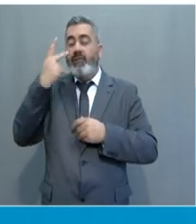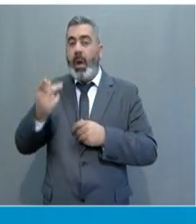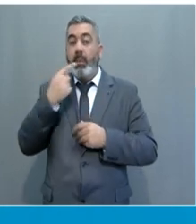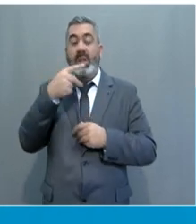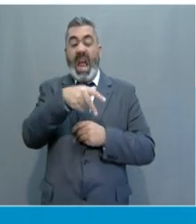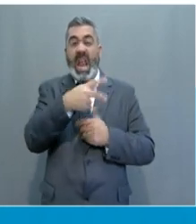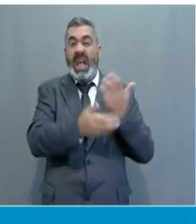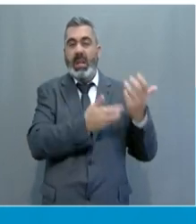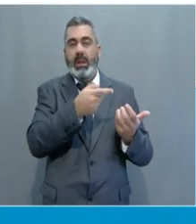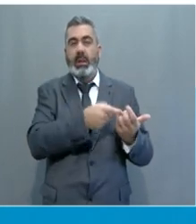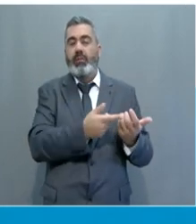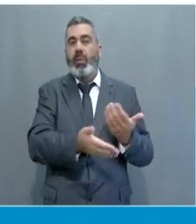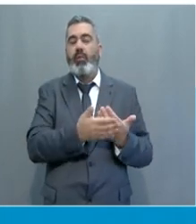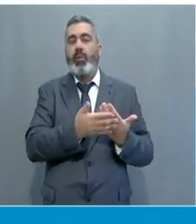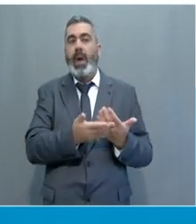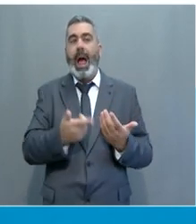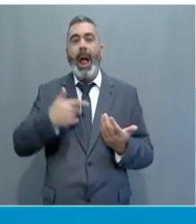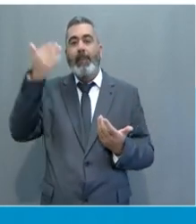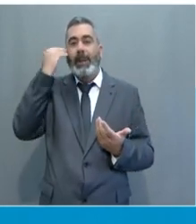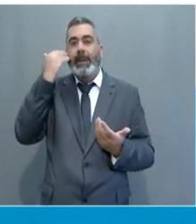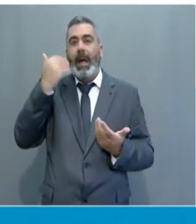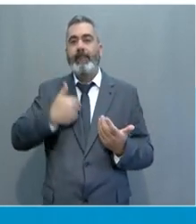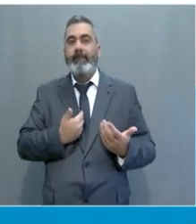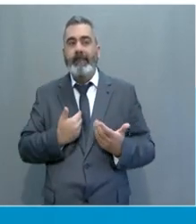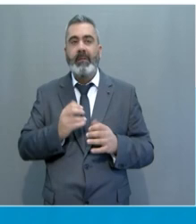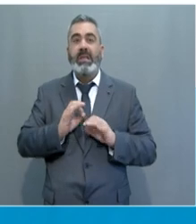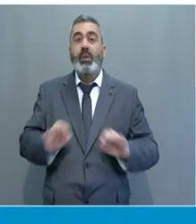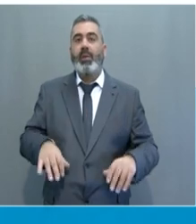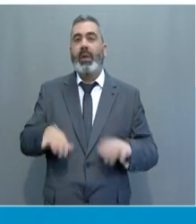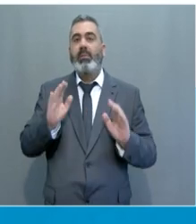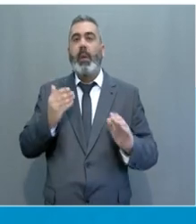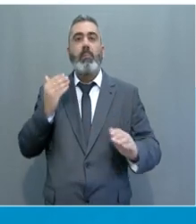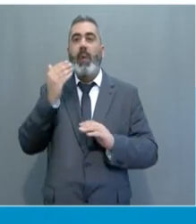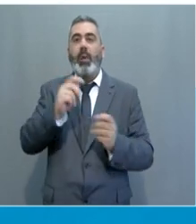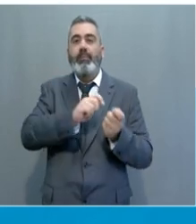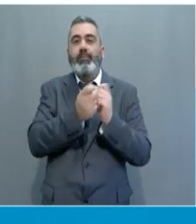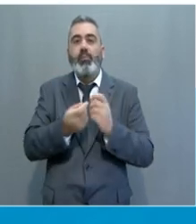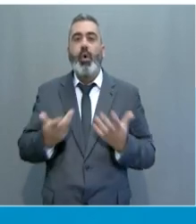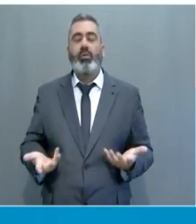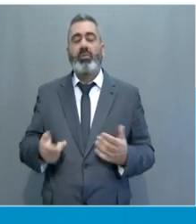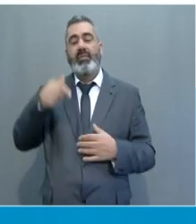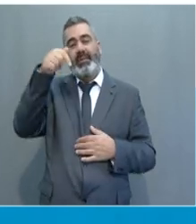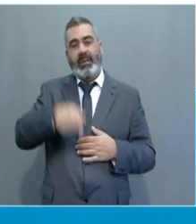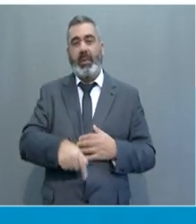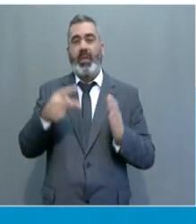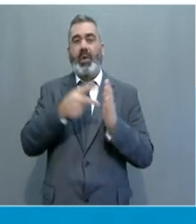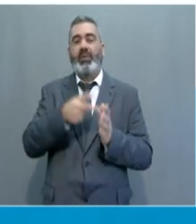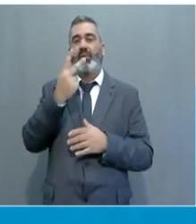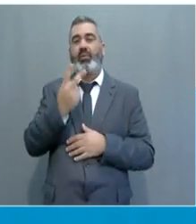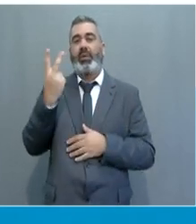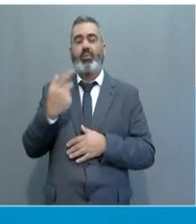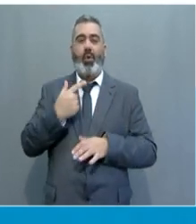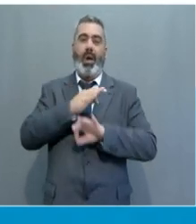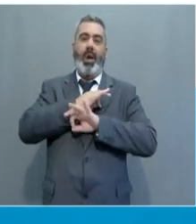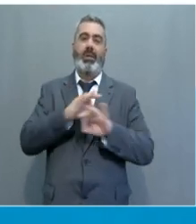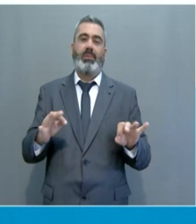πάει πάρα πολύ μακριά, αλλά δεν ήμασταν καθόλου σίγουροι τότε, δεν γνωρίζαμε αρκετά για το πώς θα μπορέσουμε να κάνουμε τη μετάβαση. Σήμερα είμαστε έτοιμοι